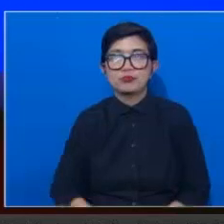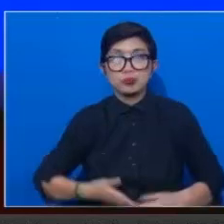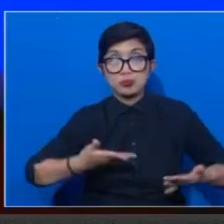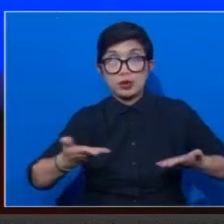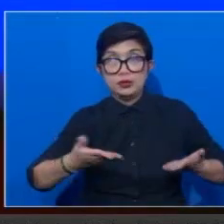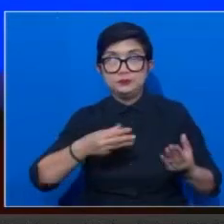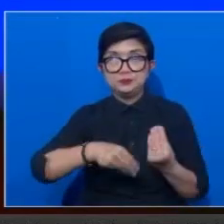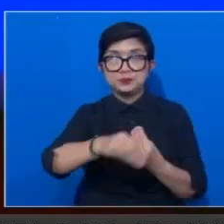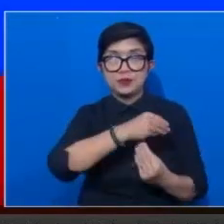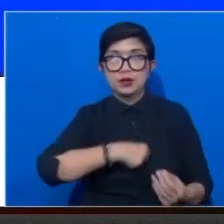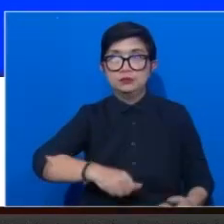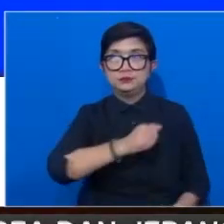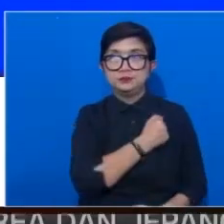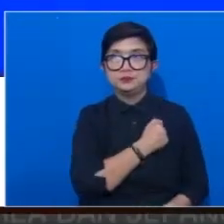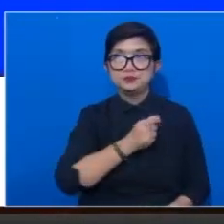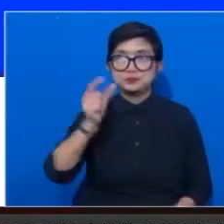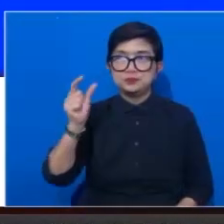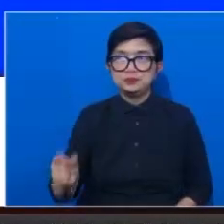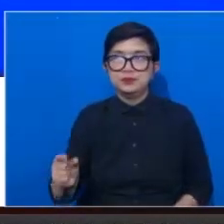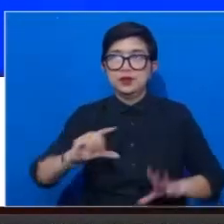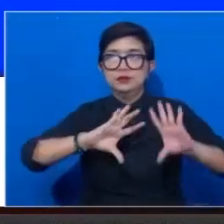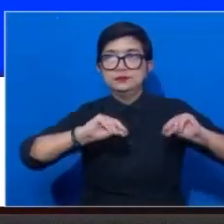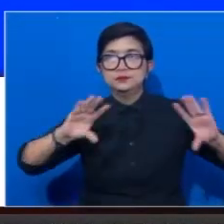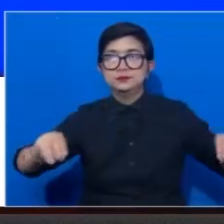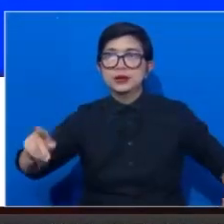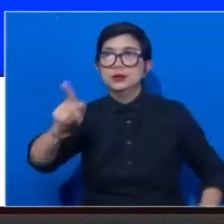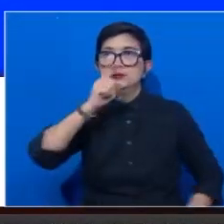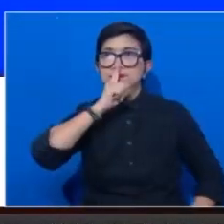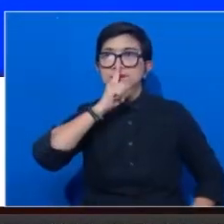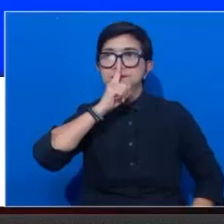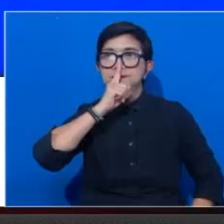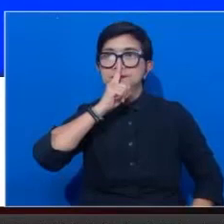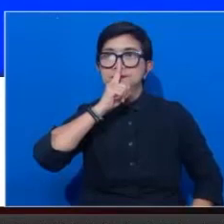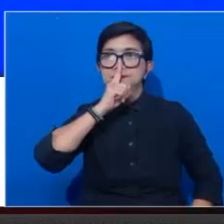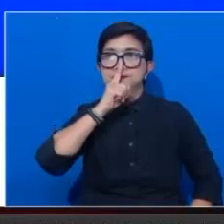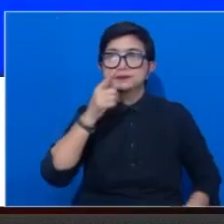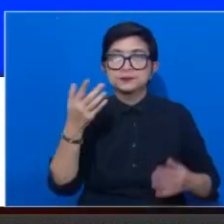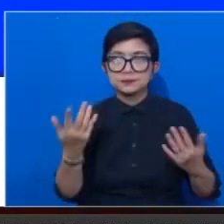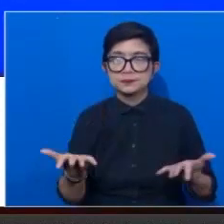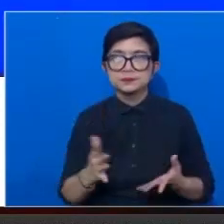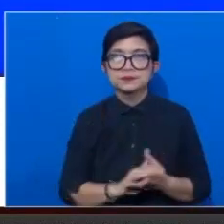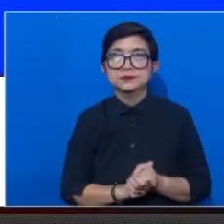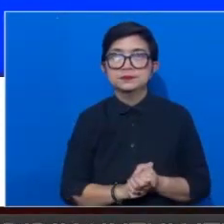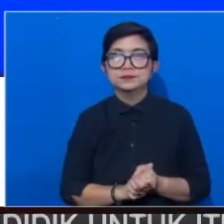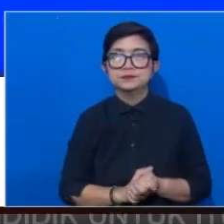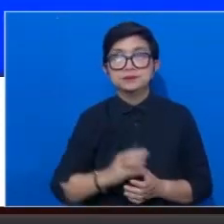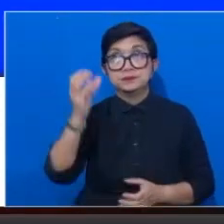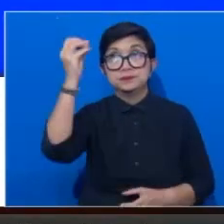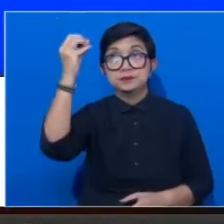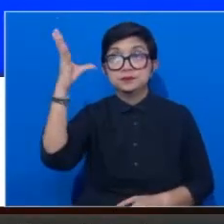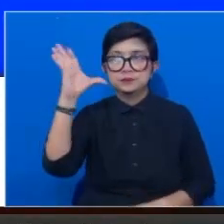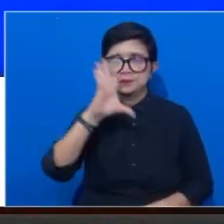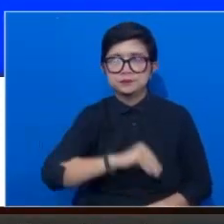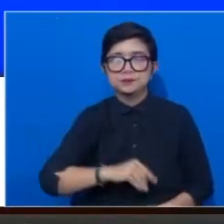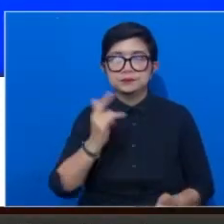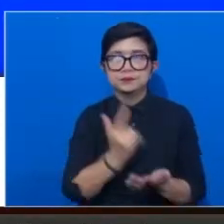Haji, ada orang-orang yang bekerja dalam senyap. Salah satunya adalah para petugas kebersihan di Embarkasi. Tidak kenal waktu, siang dan malam mereka selalu